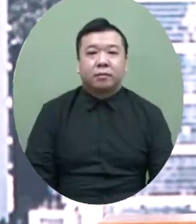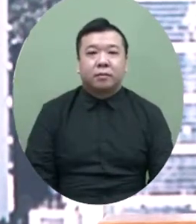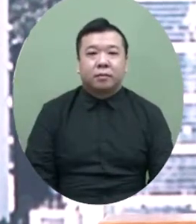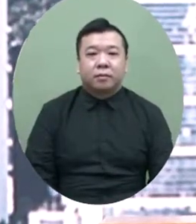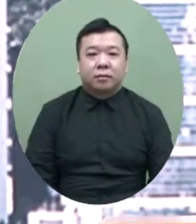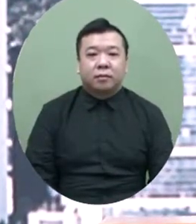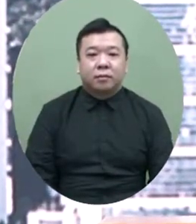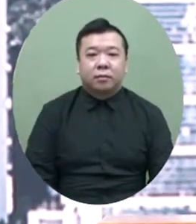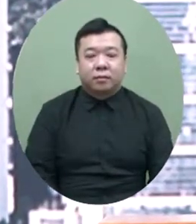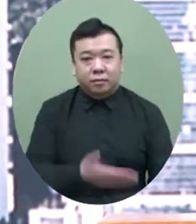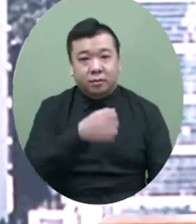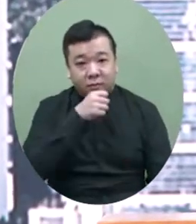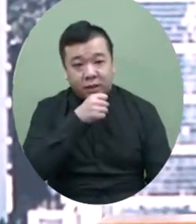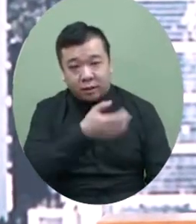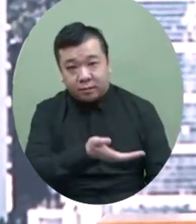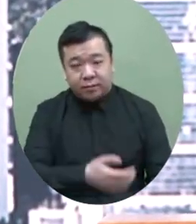左手邊前排呢位記者。